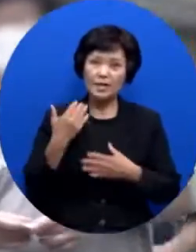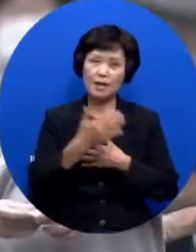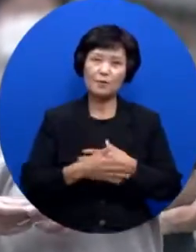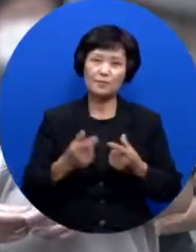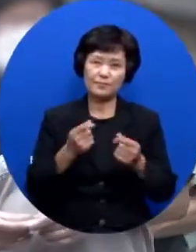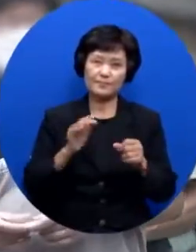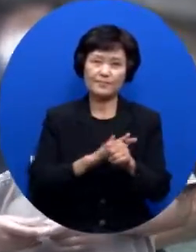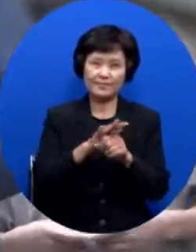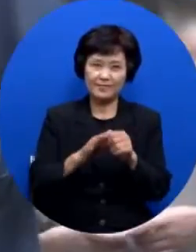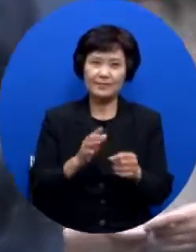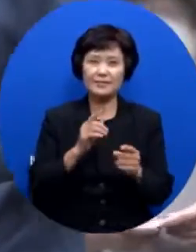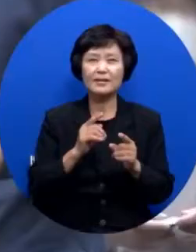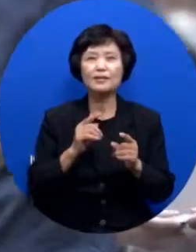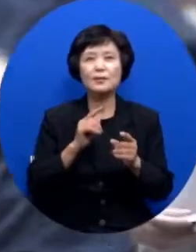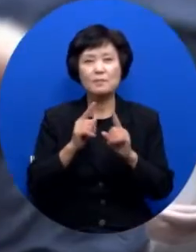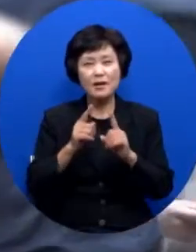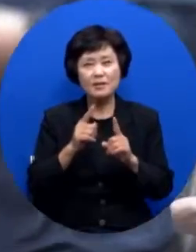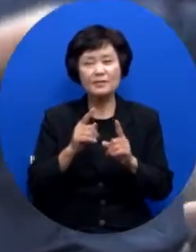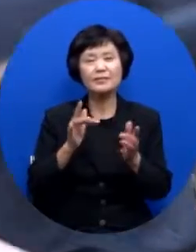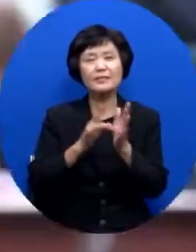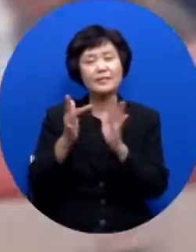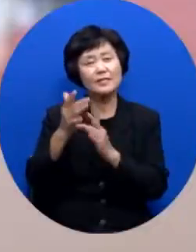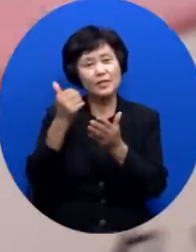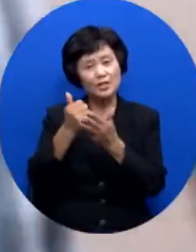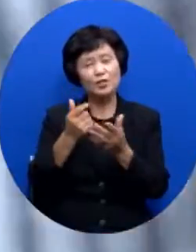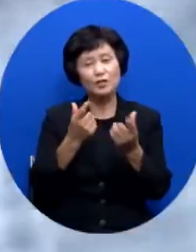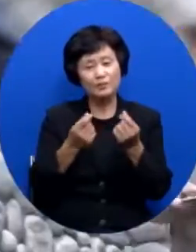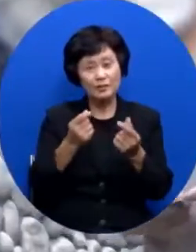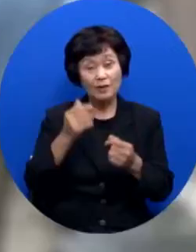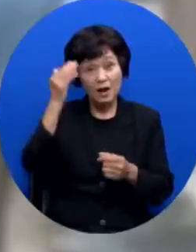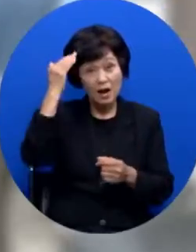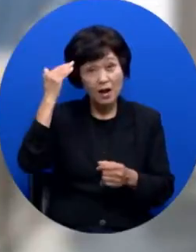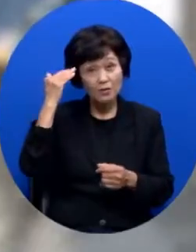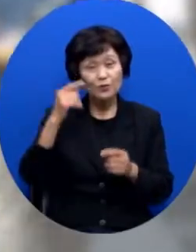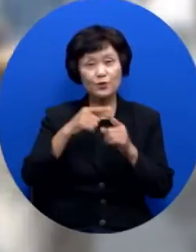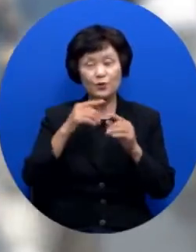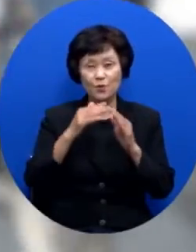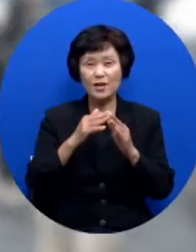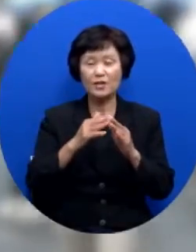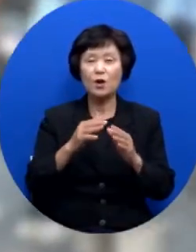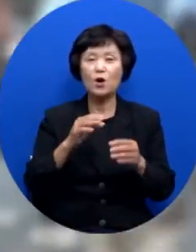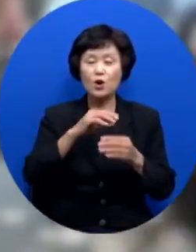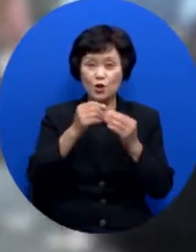하신 예수님처럼 한국교회는 올해 추석에도 사랑